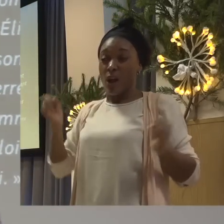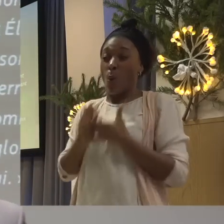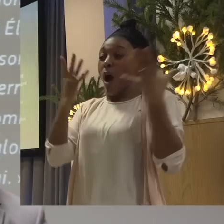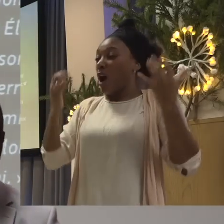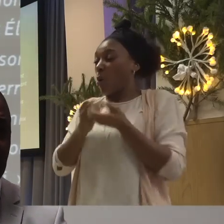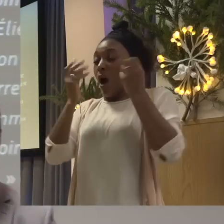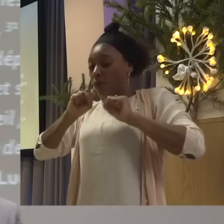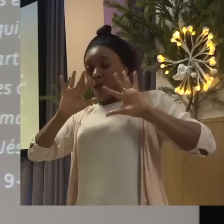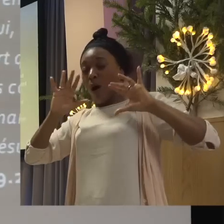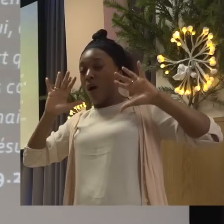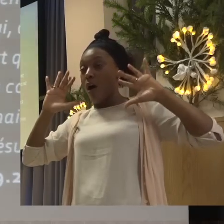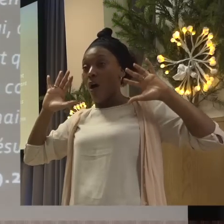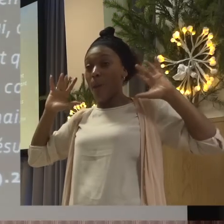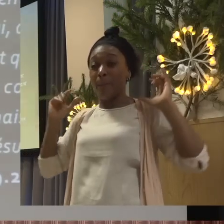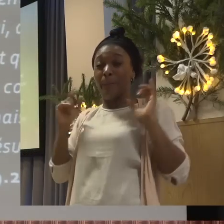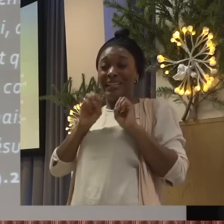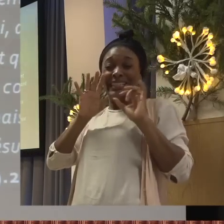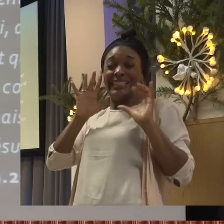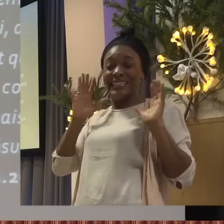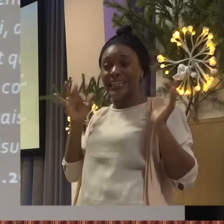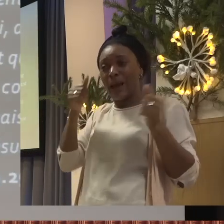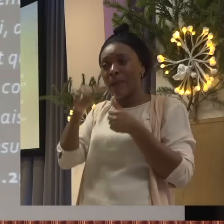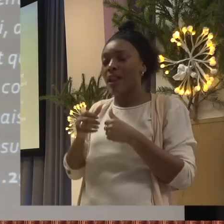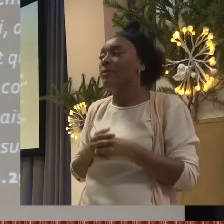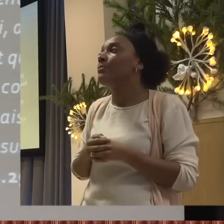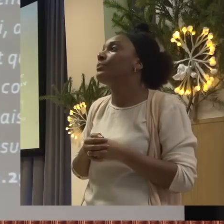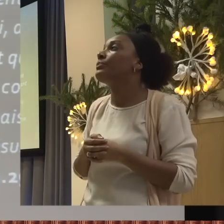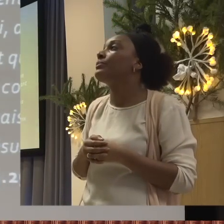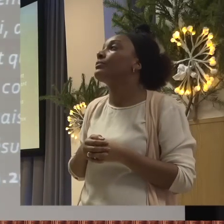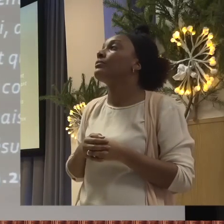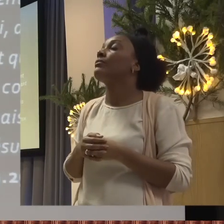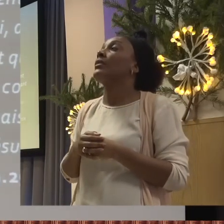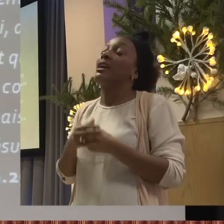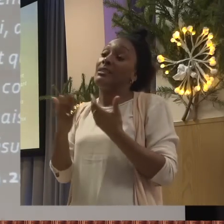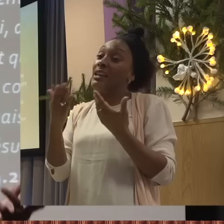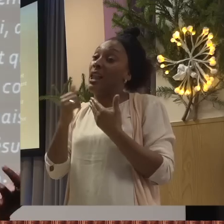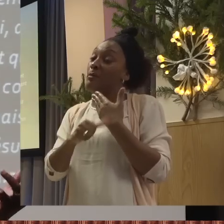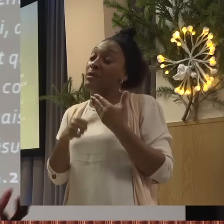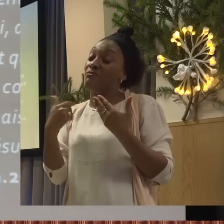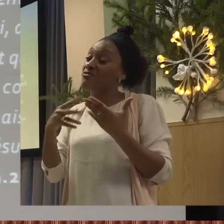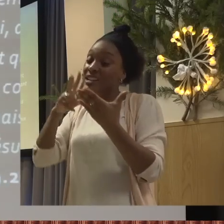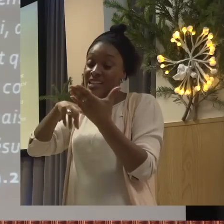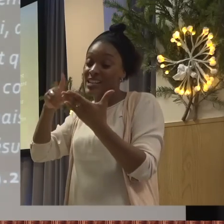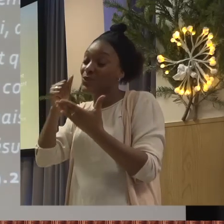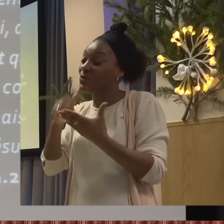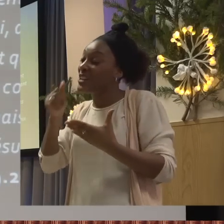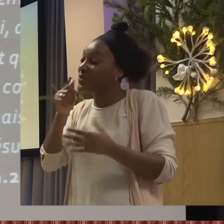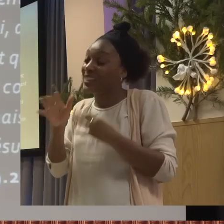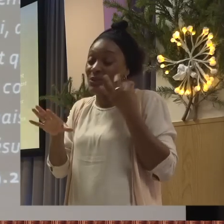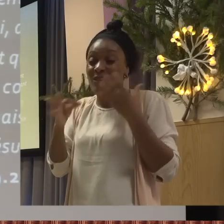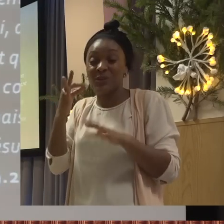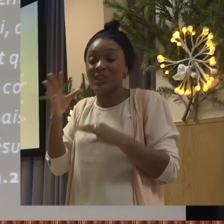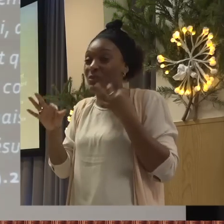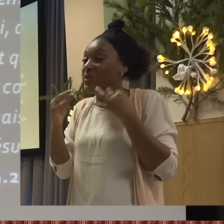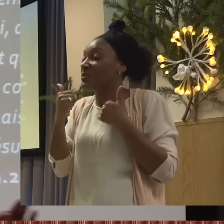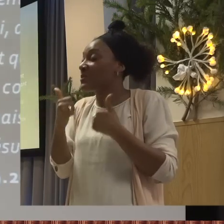gloire. Vous savez, la beauté de la Bible, c'est que chaque jour, on découvre quelque chose.